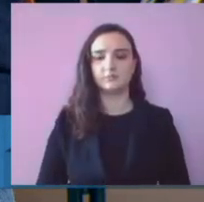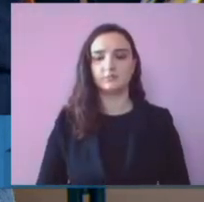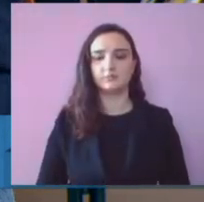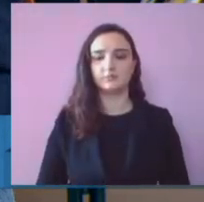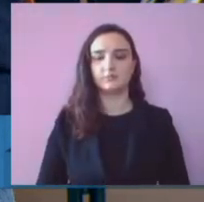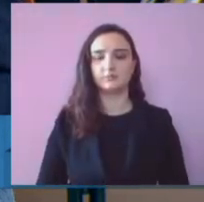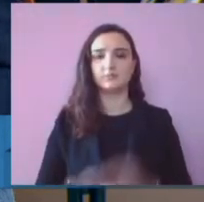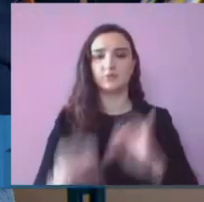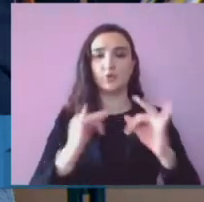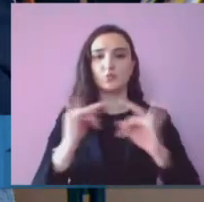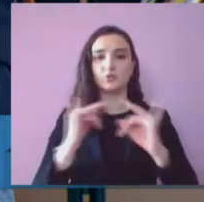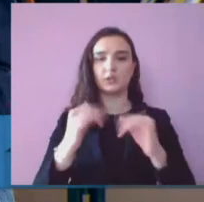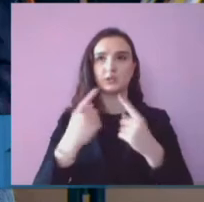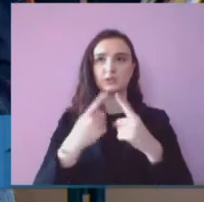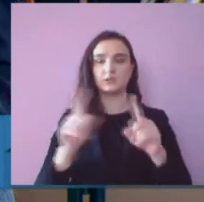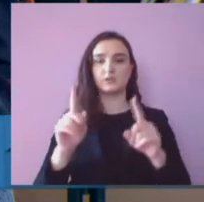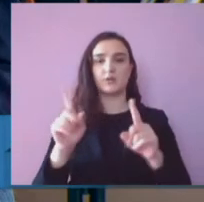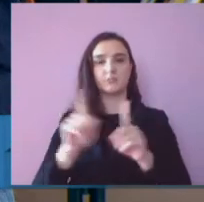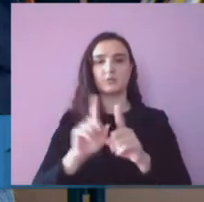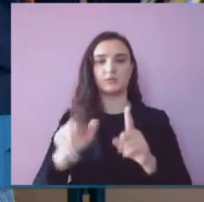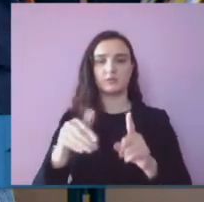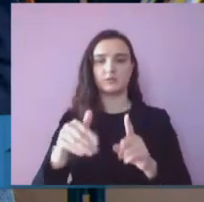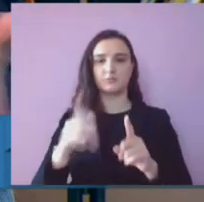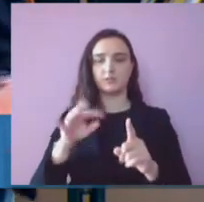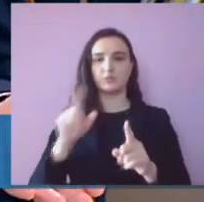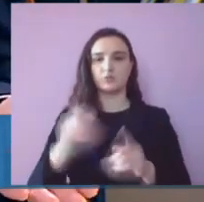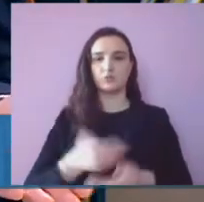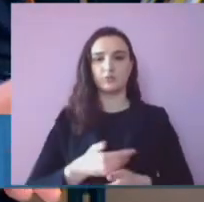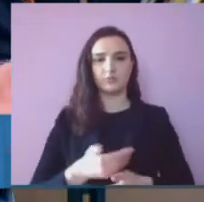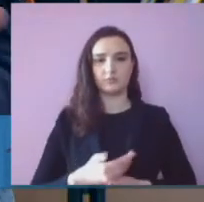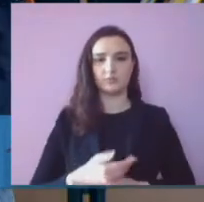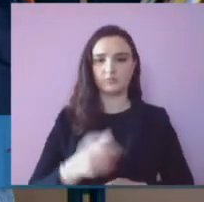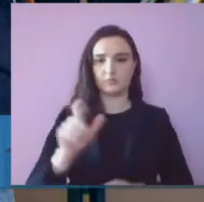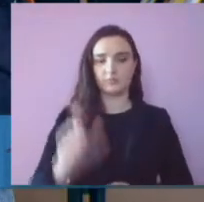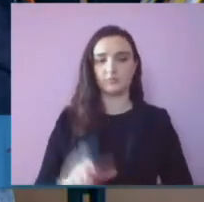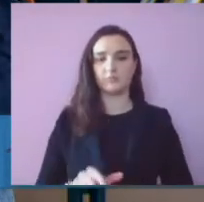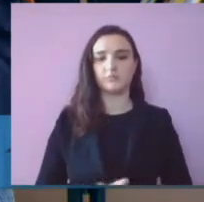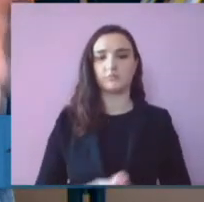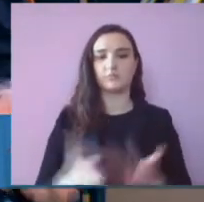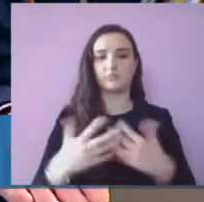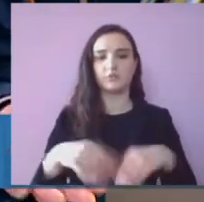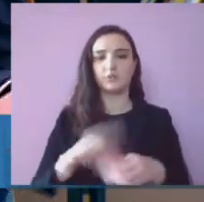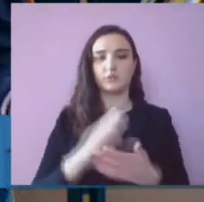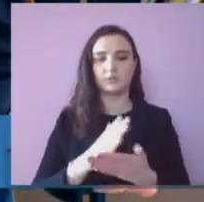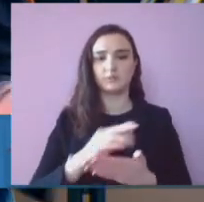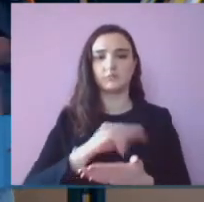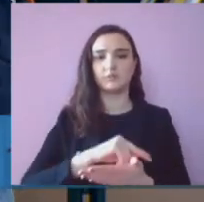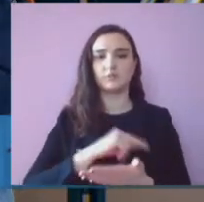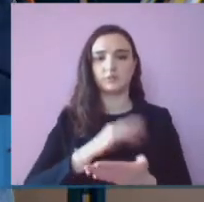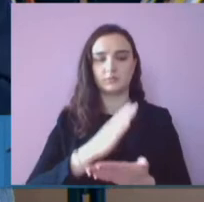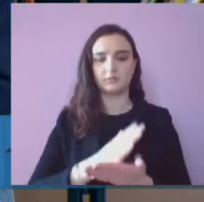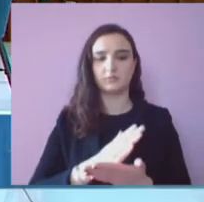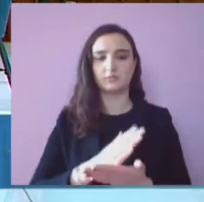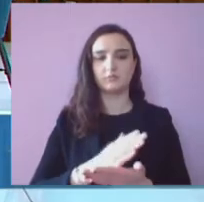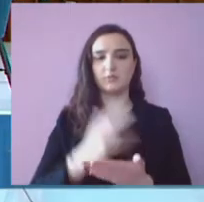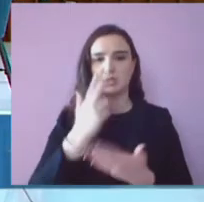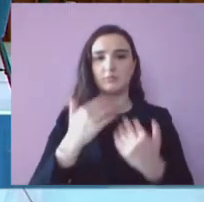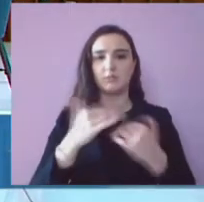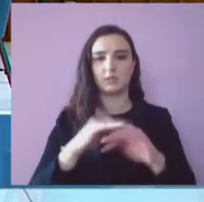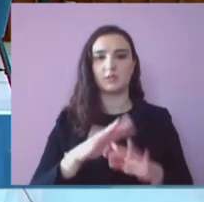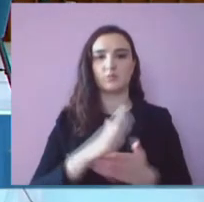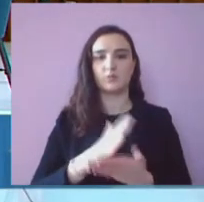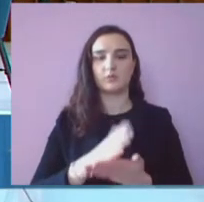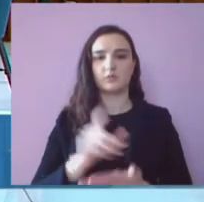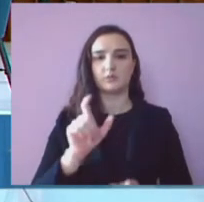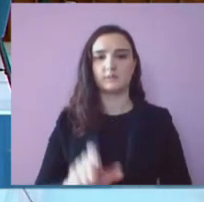trogurt kat sua tüm çaga istxorob sarsebobs ojaki kavs samsa kurşit adaptire buluyor adkvam